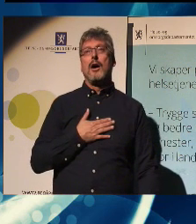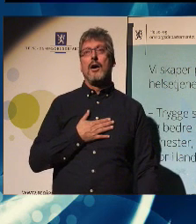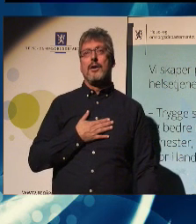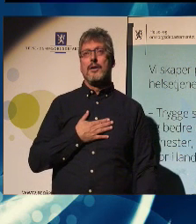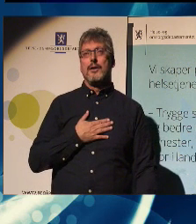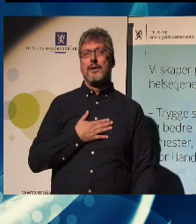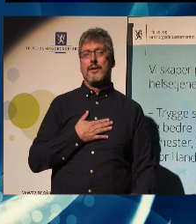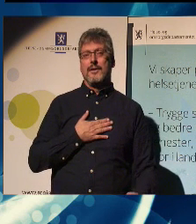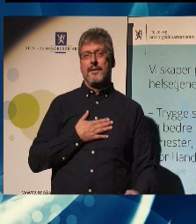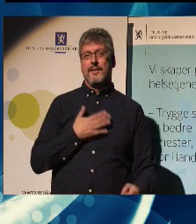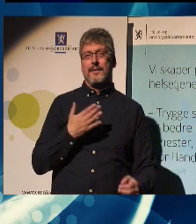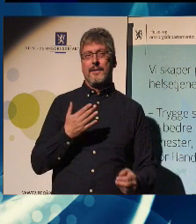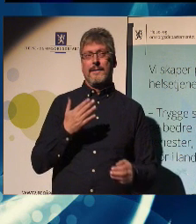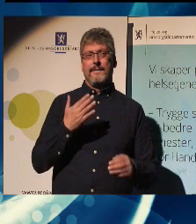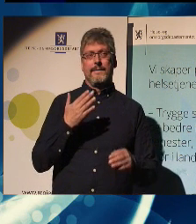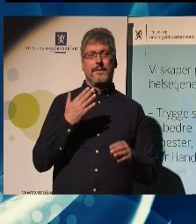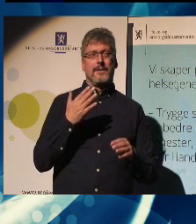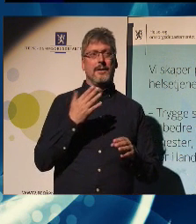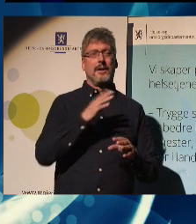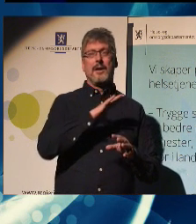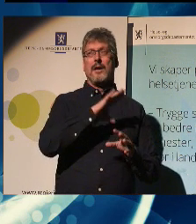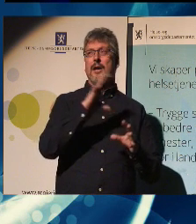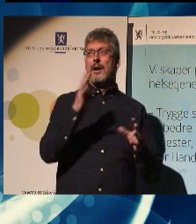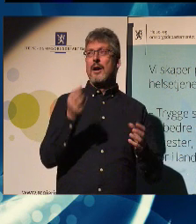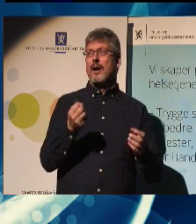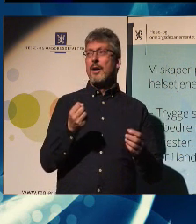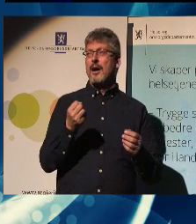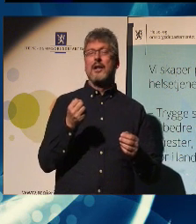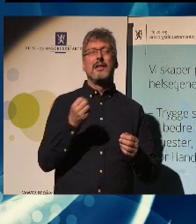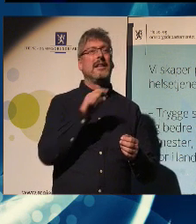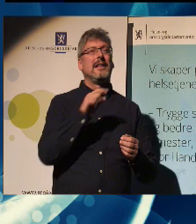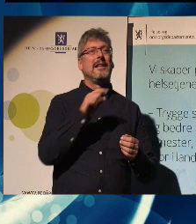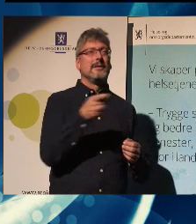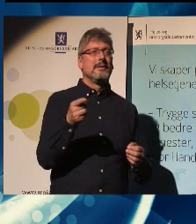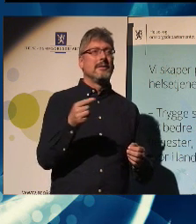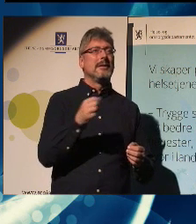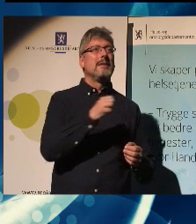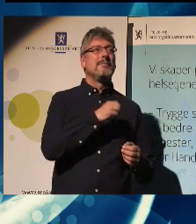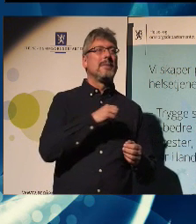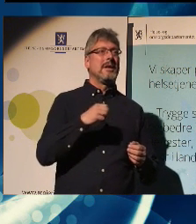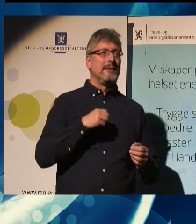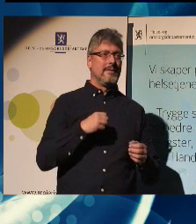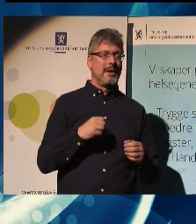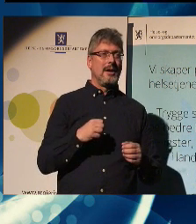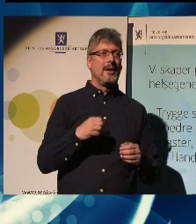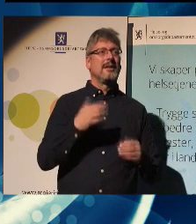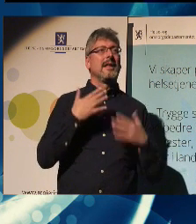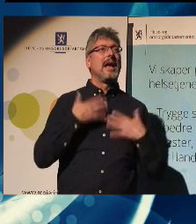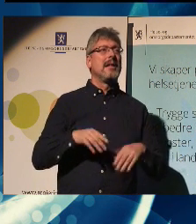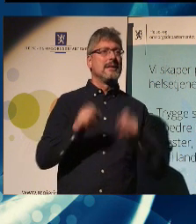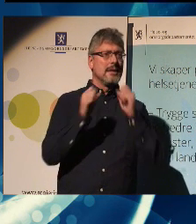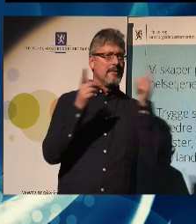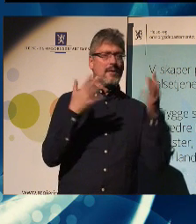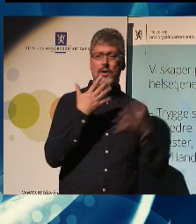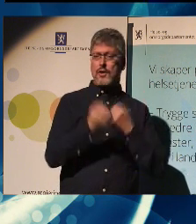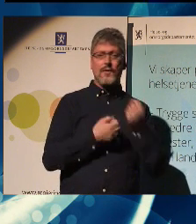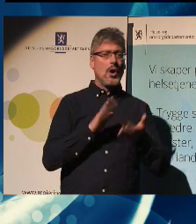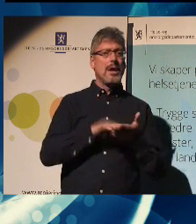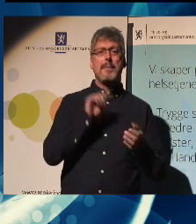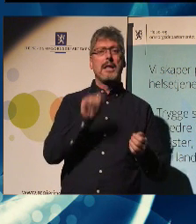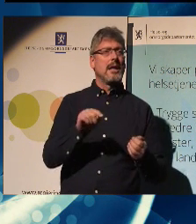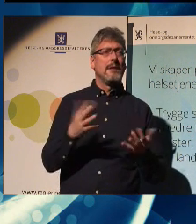har vi alle klokkene som sier og alle private helseinformasjon. Hva gjør vi med